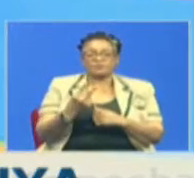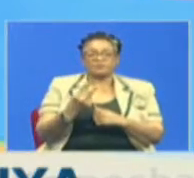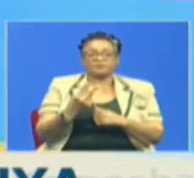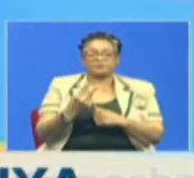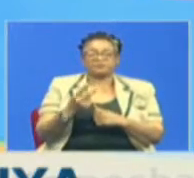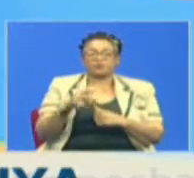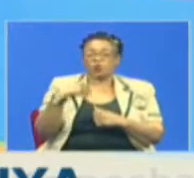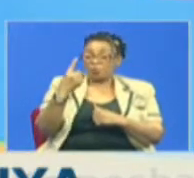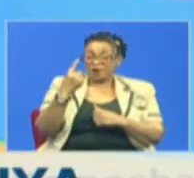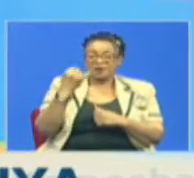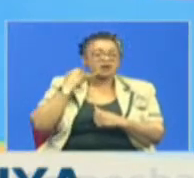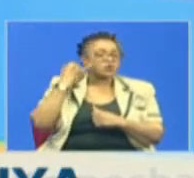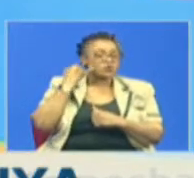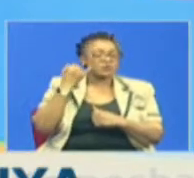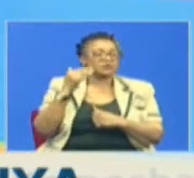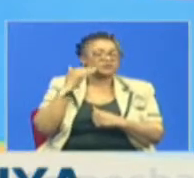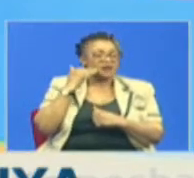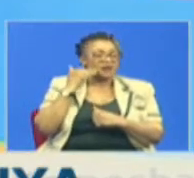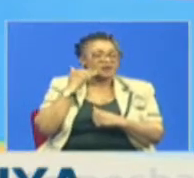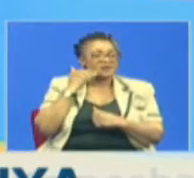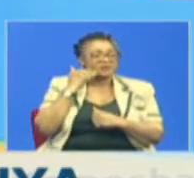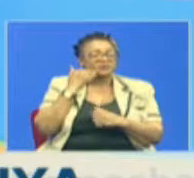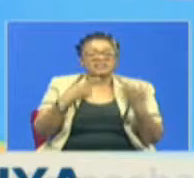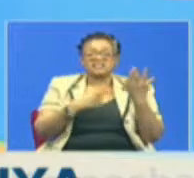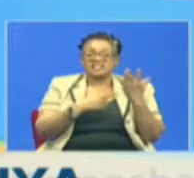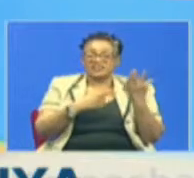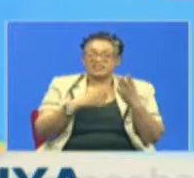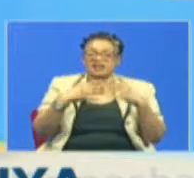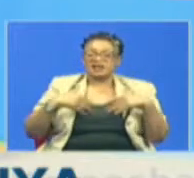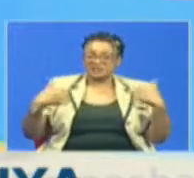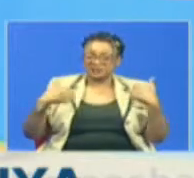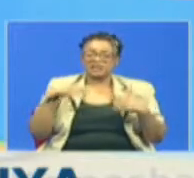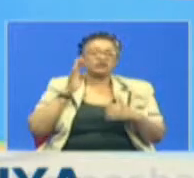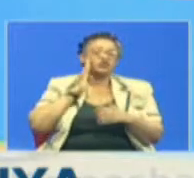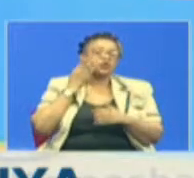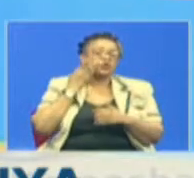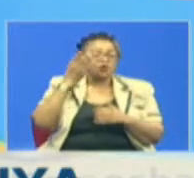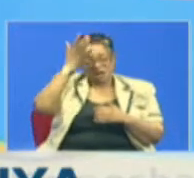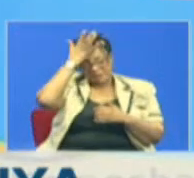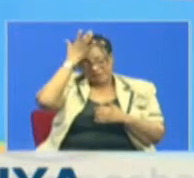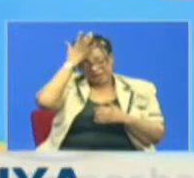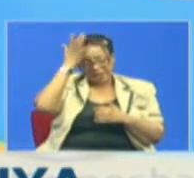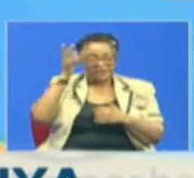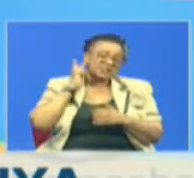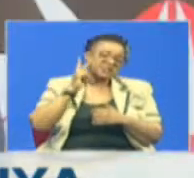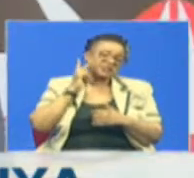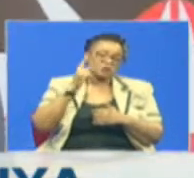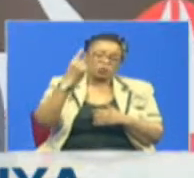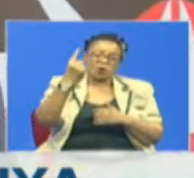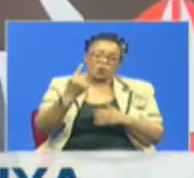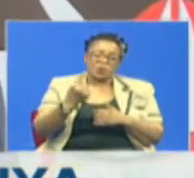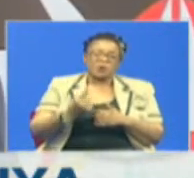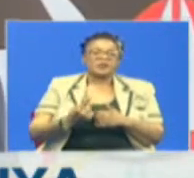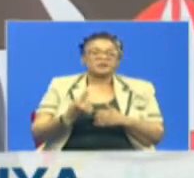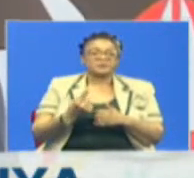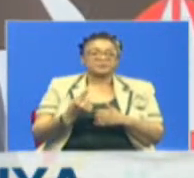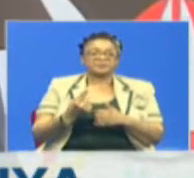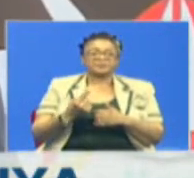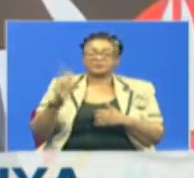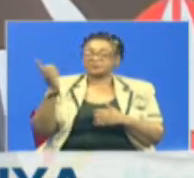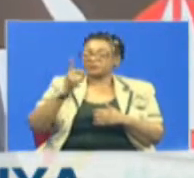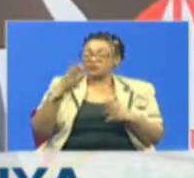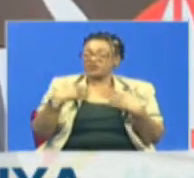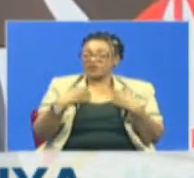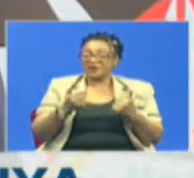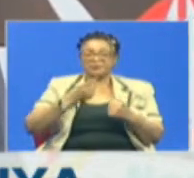from Nakuru, Siaya, Taita Taveta, Garissa, Isiolo, Kakamega and Kisii, all having 1 case. Wizara ya Afya inashikilia